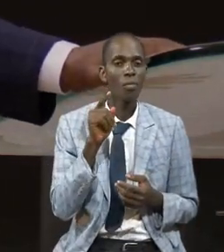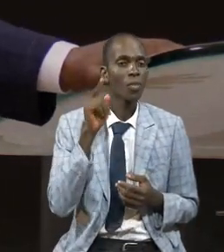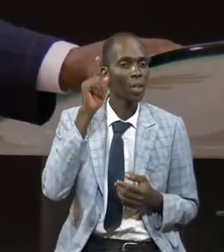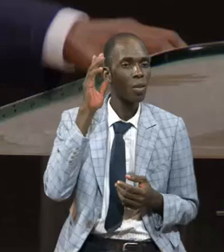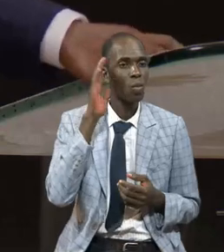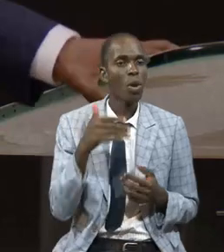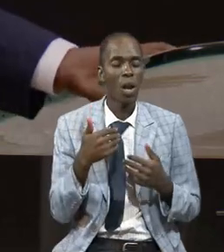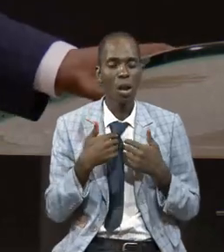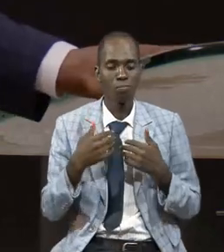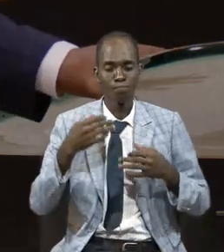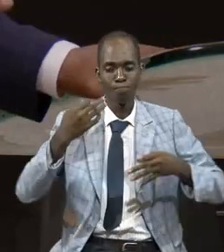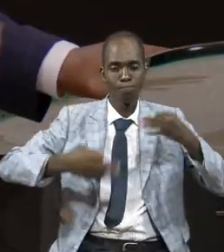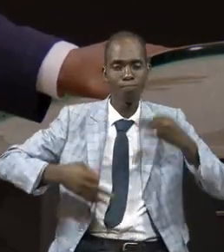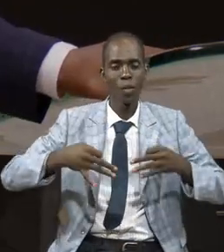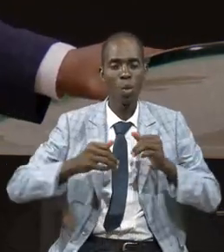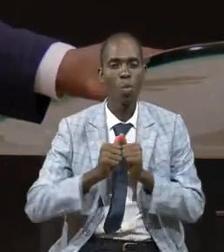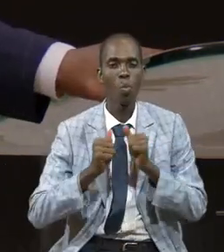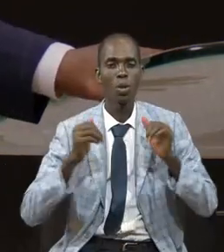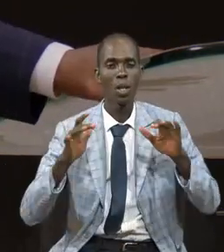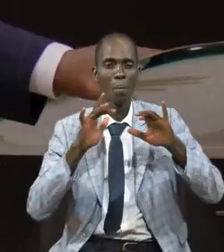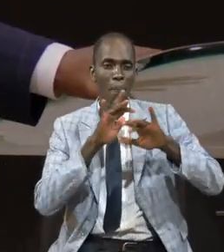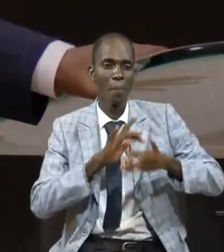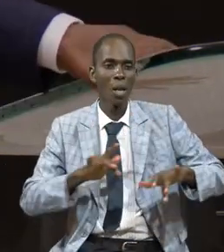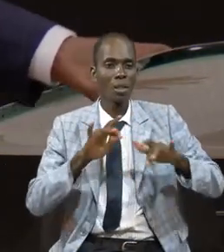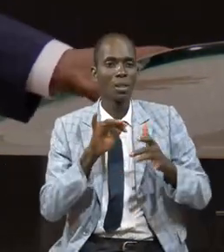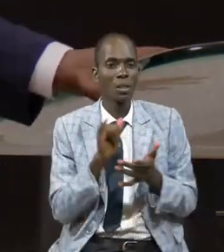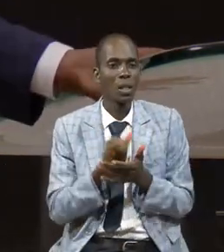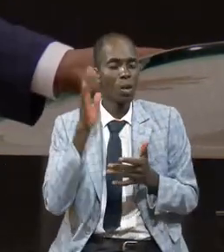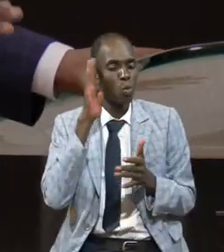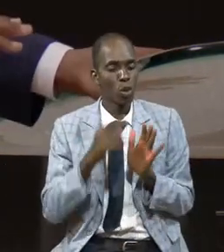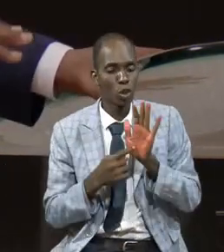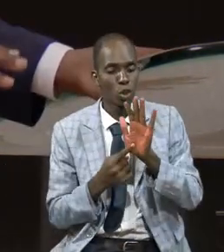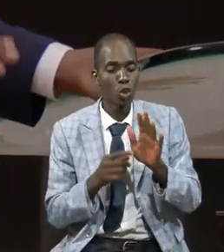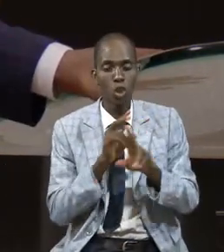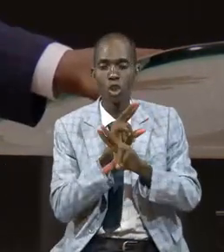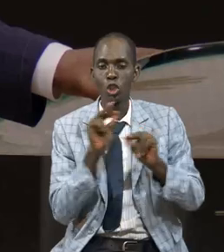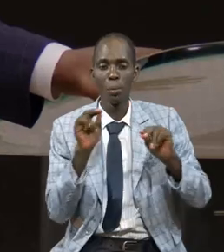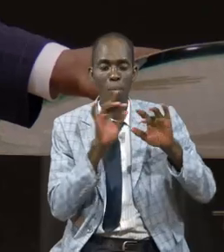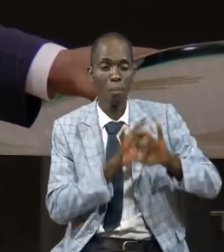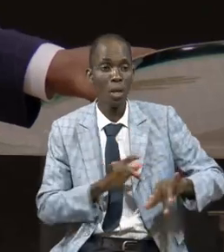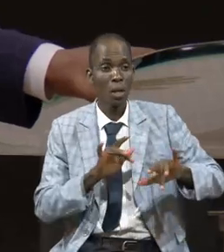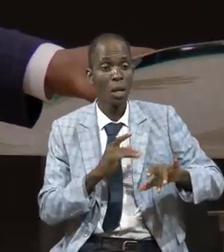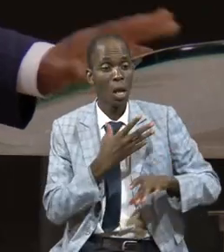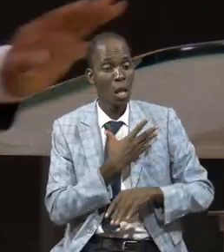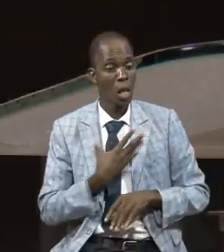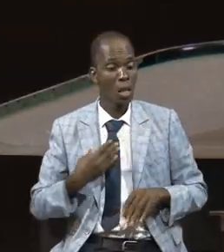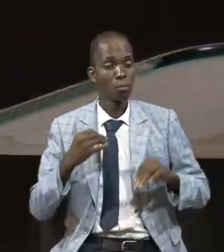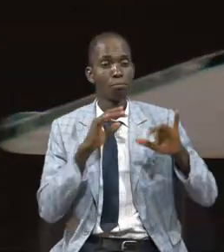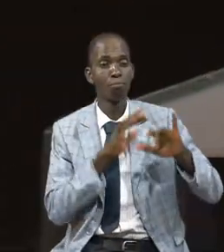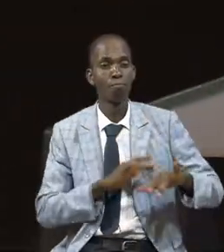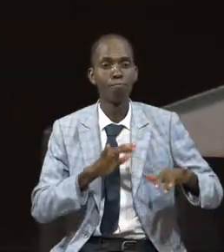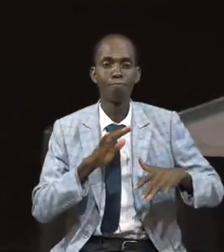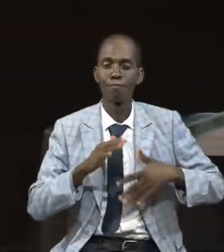Car le jugement est sans miséricorde pour qui n'a pas fait miséricorde. La miséricorde